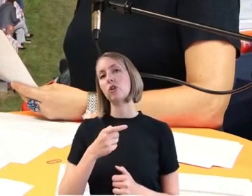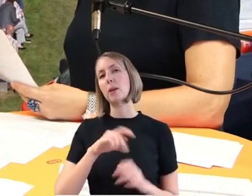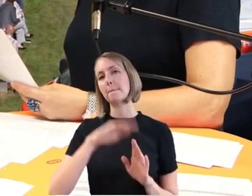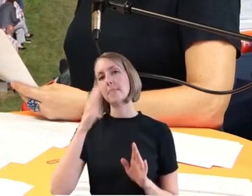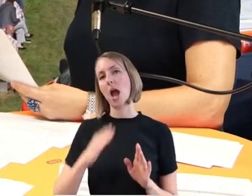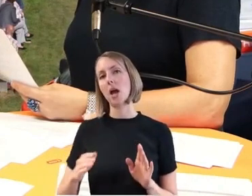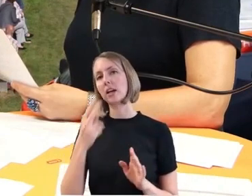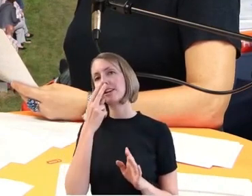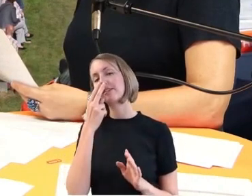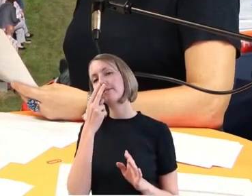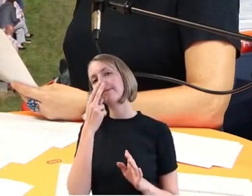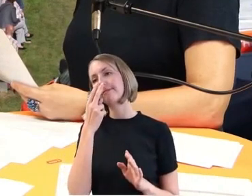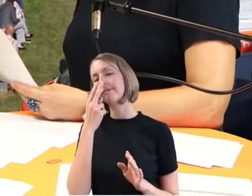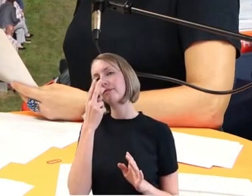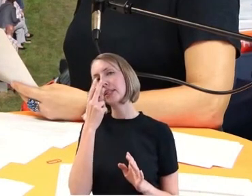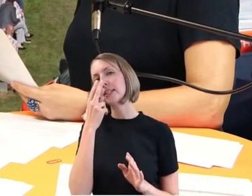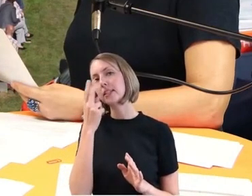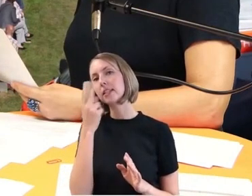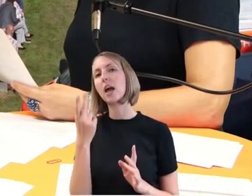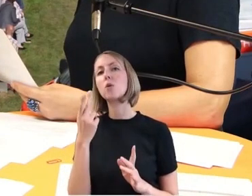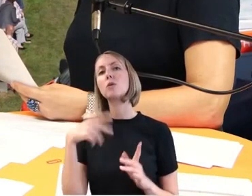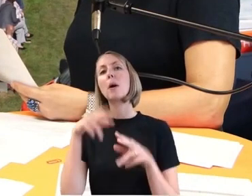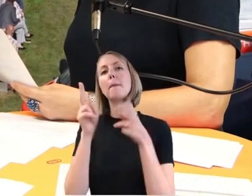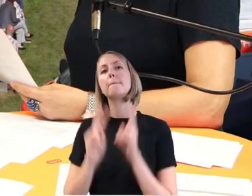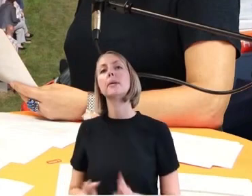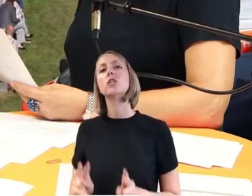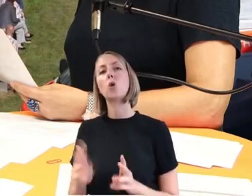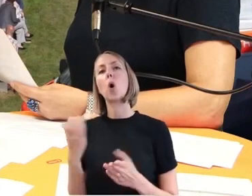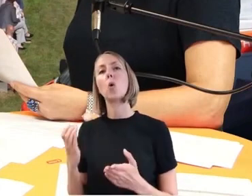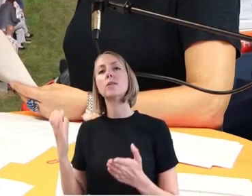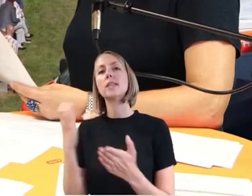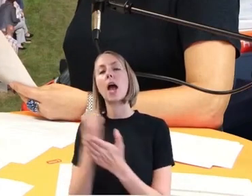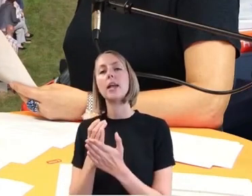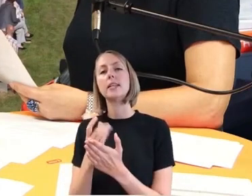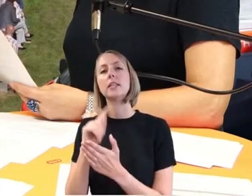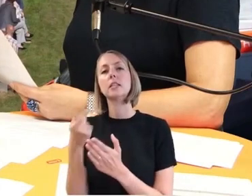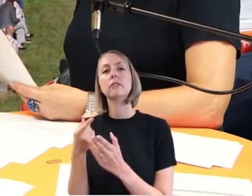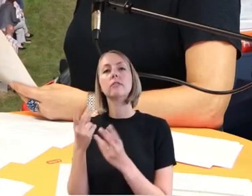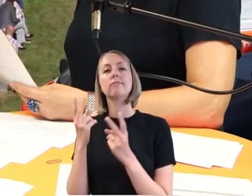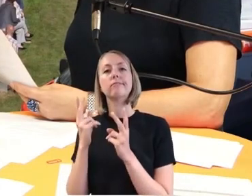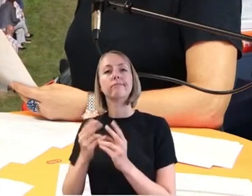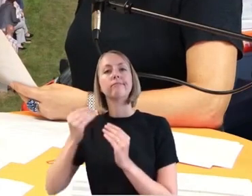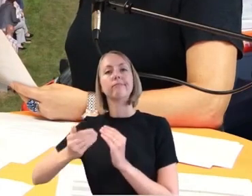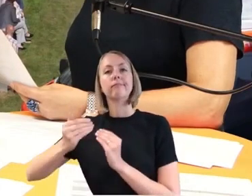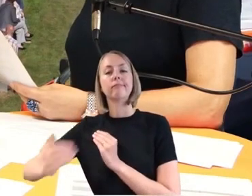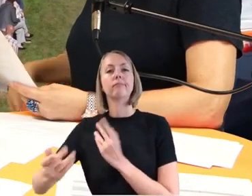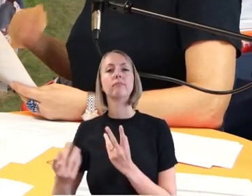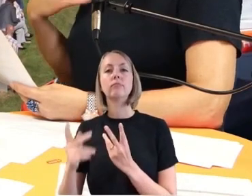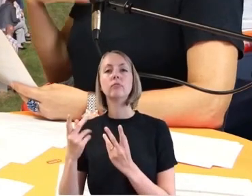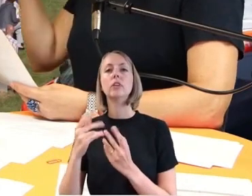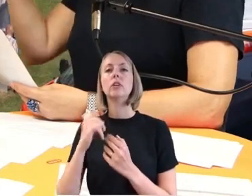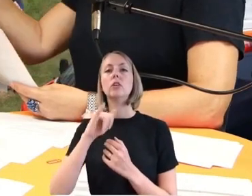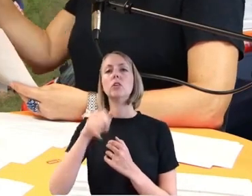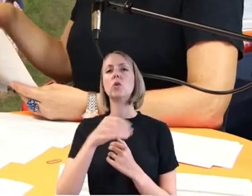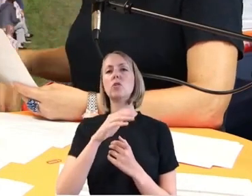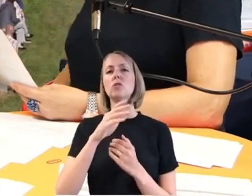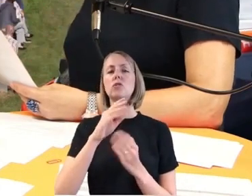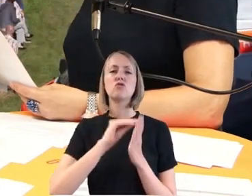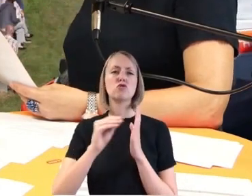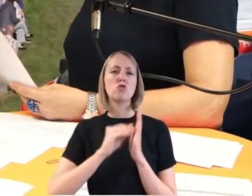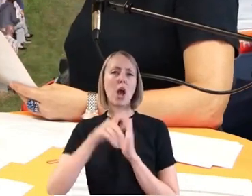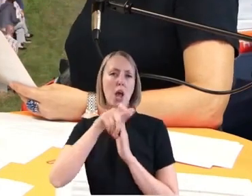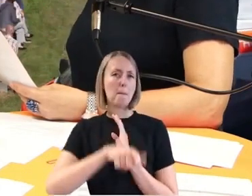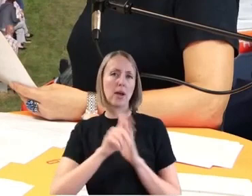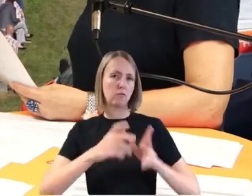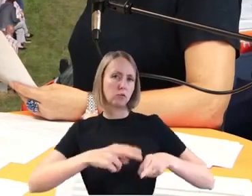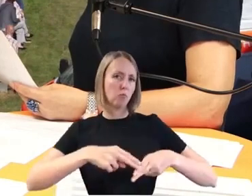verbindlichen Sichtungsalgorithmus für Betreuungseinsätze? Es gibt die Publikation von J. Schreiber, mir nicht bekannt, Ihnen